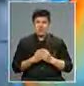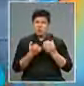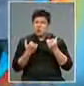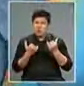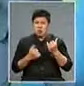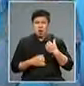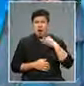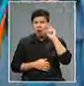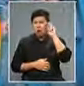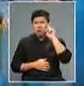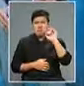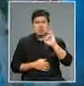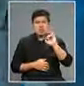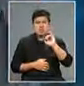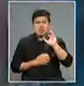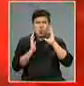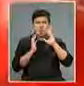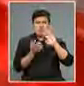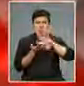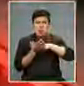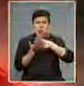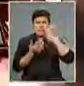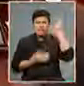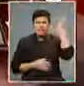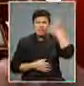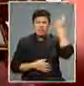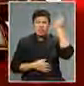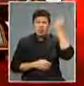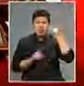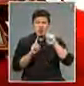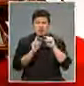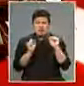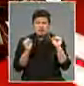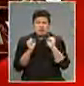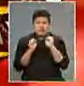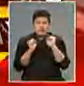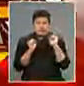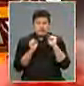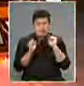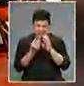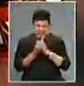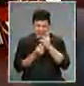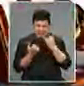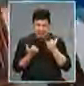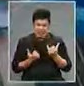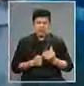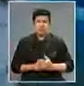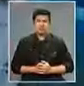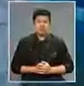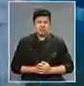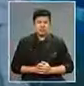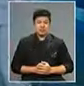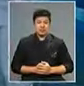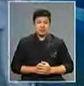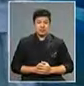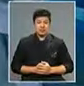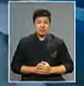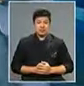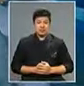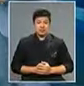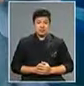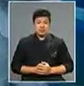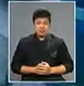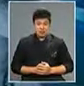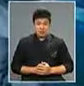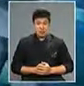ำหรับคนที่มีแผนเดินทางท่องเที่ยวแสวงหาอากาศที่หนาวเย็นในสุดสัปดาห์นี้พอดีครับจากกราฟิกของอากาศ